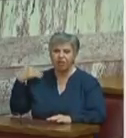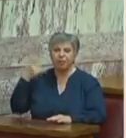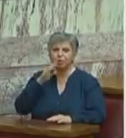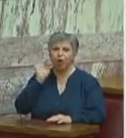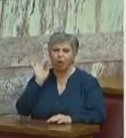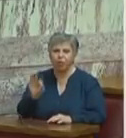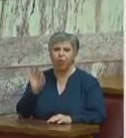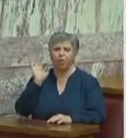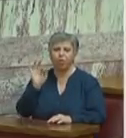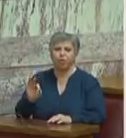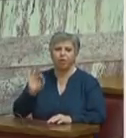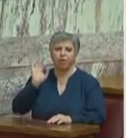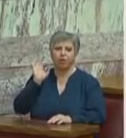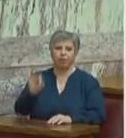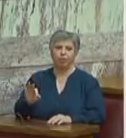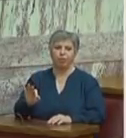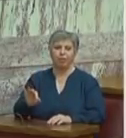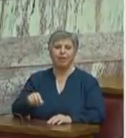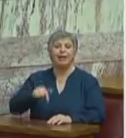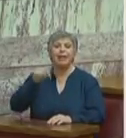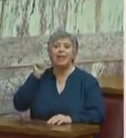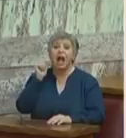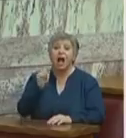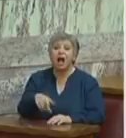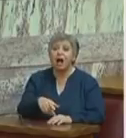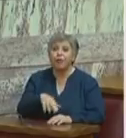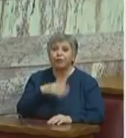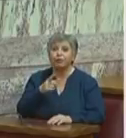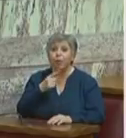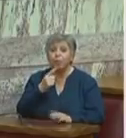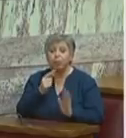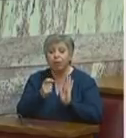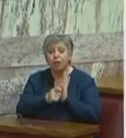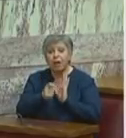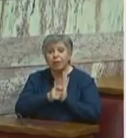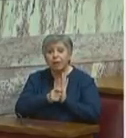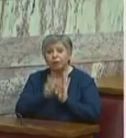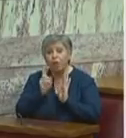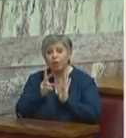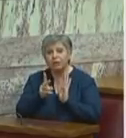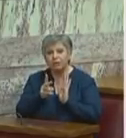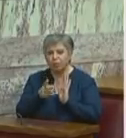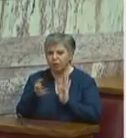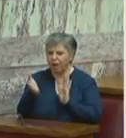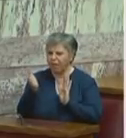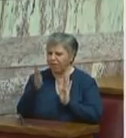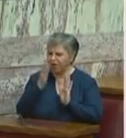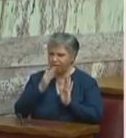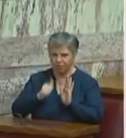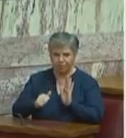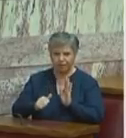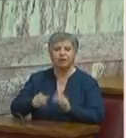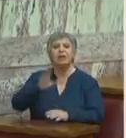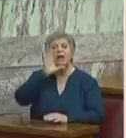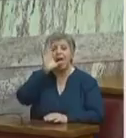εικονική και είναι νομικώς ανυπόστατη. Αυτό το αποτέλεσμα είναι δεκτό. Πράγματι, δεν πρέπει να ασκηθεί ποινική